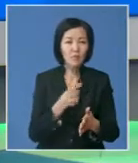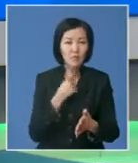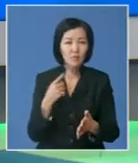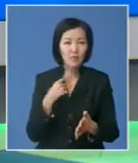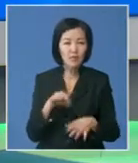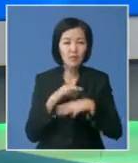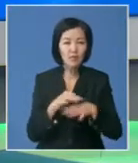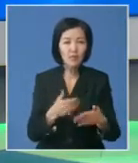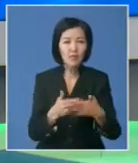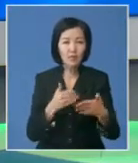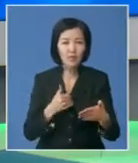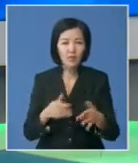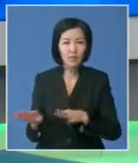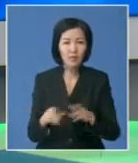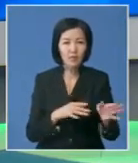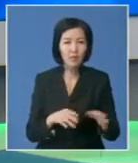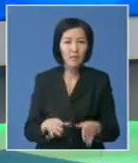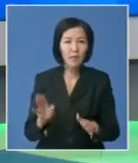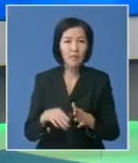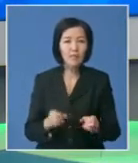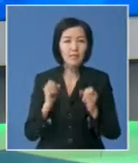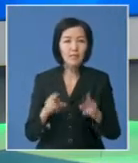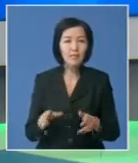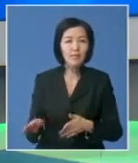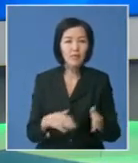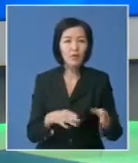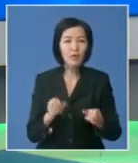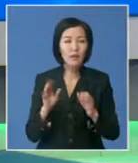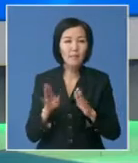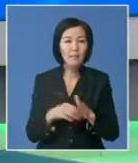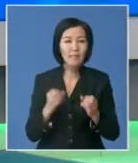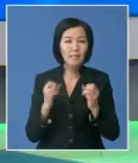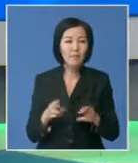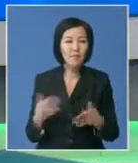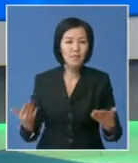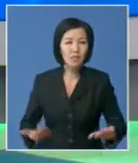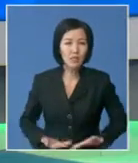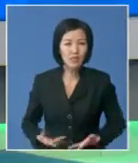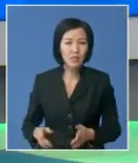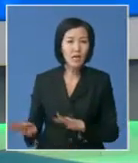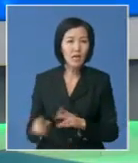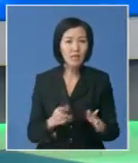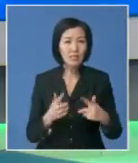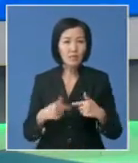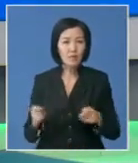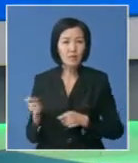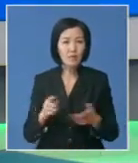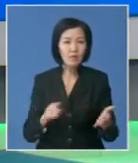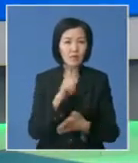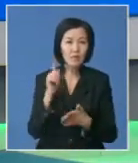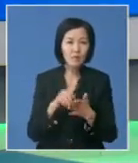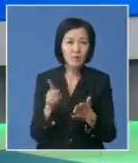профилактическое мероприятие безопасная дорога безопасной жизни акция организовано управление по вопросам молодежной политики